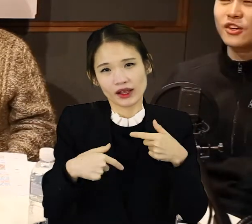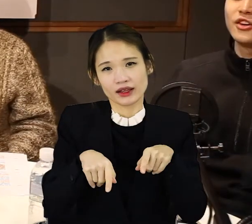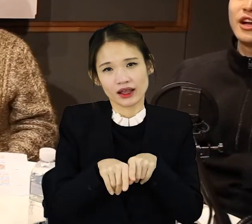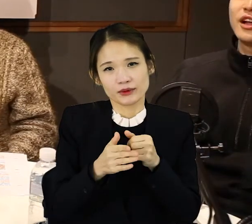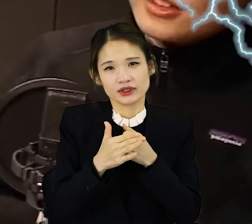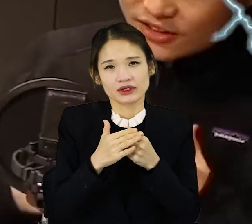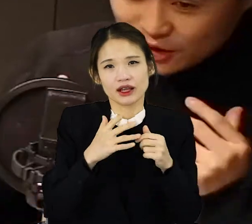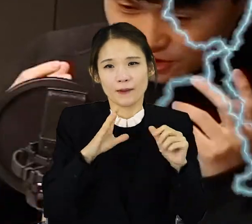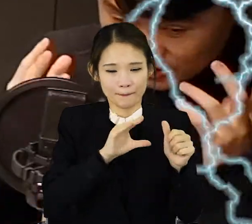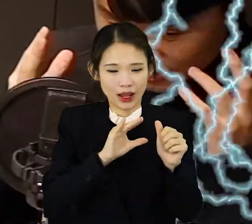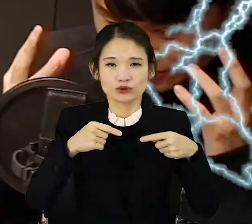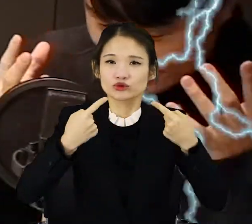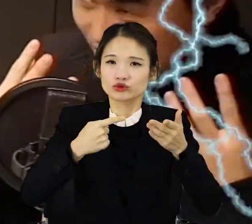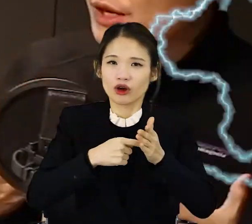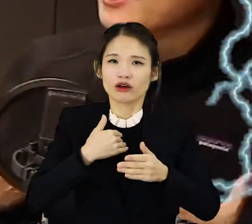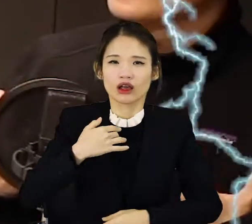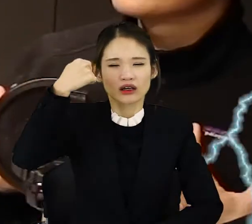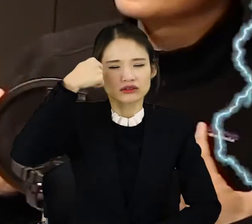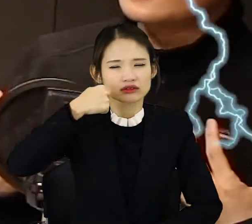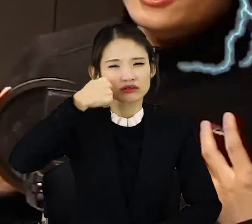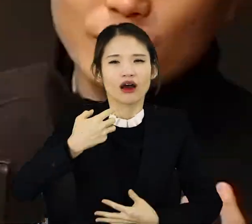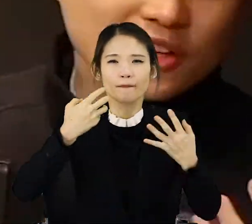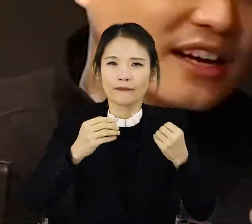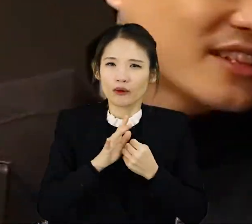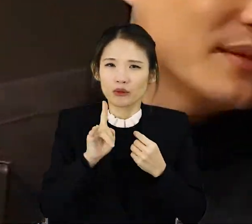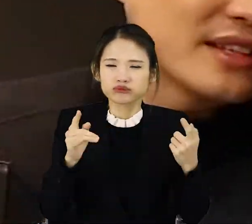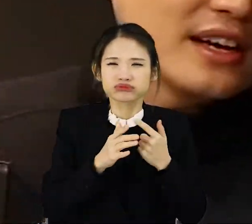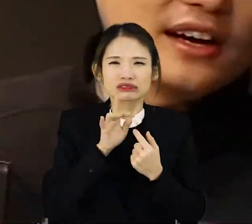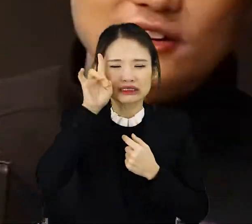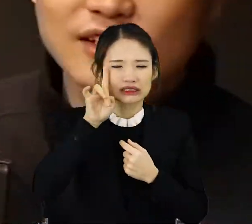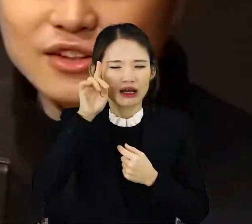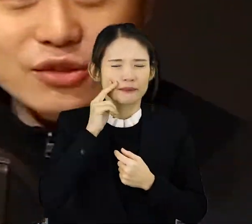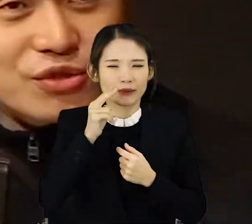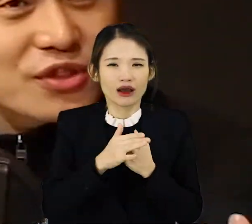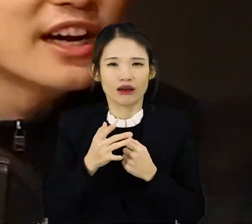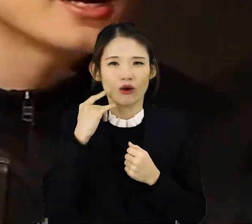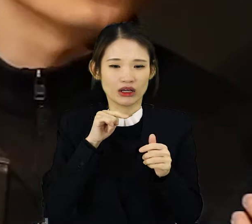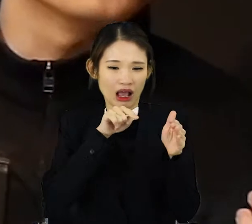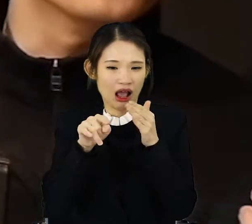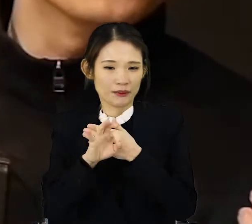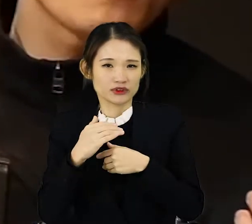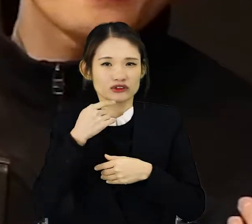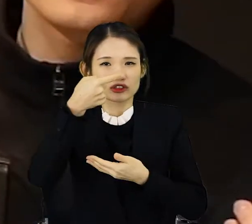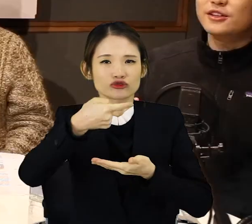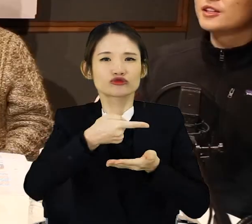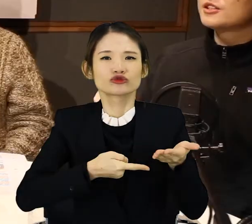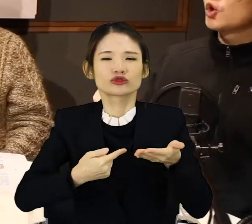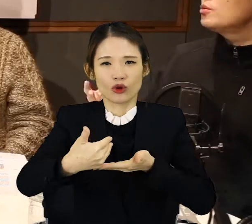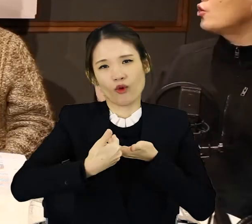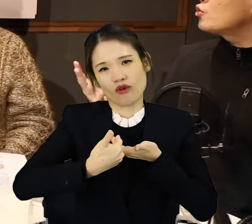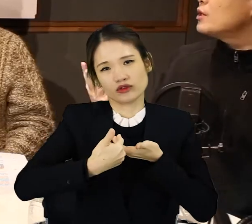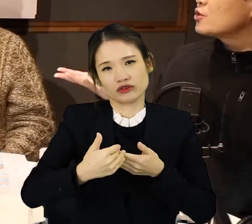하게 됐어요. 제가 그때 이후로 스트레스를 굉장히 많이 받았는데 네. 어디 갈 때마다 그렇게 수술을 하라고. 그러니까 그때